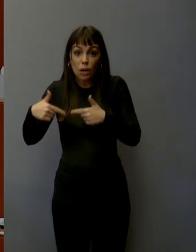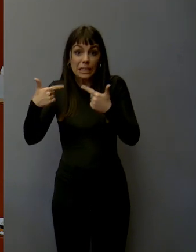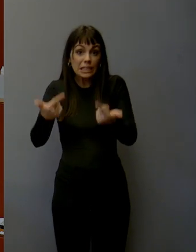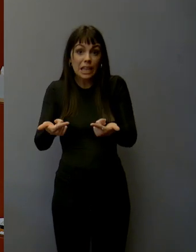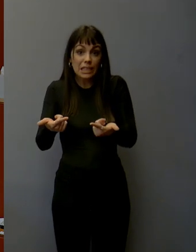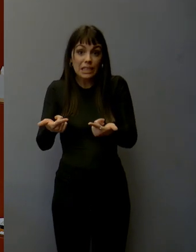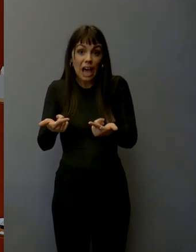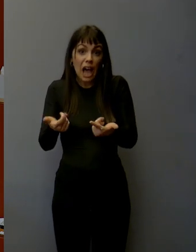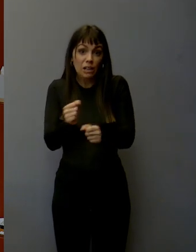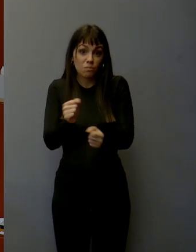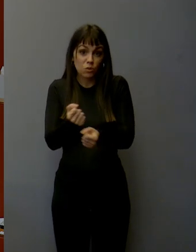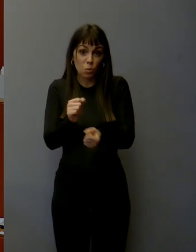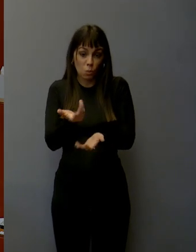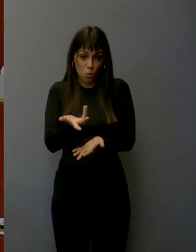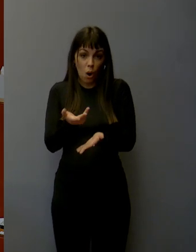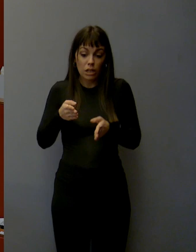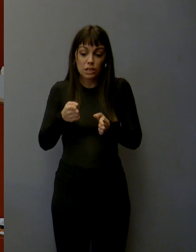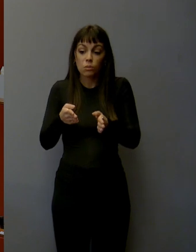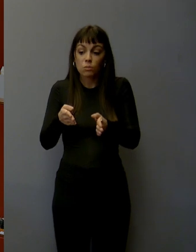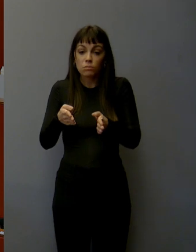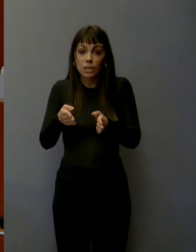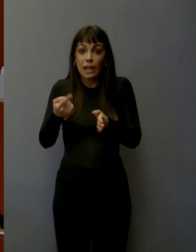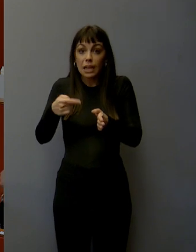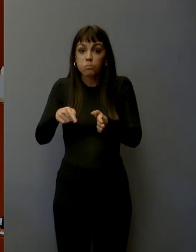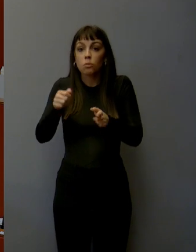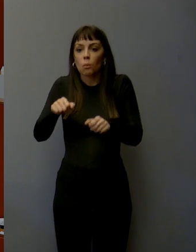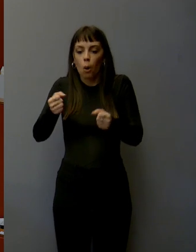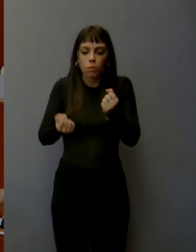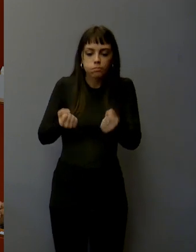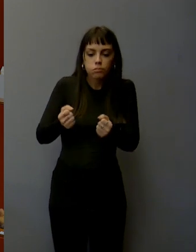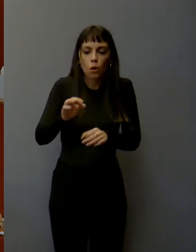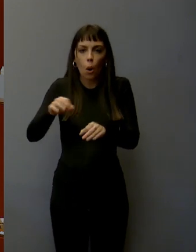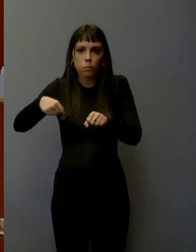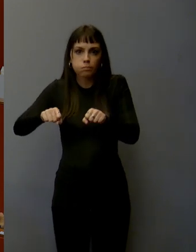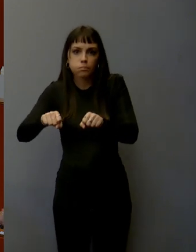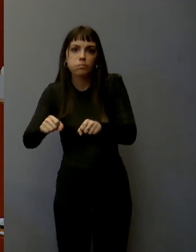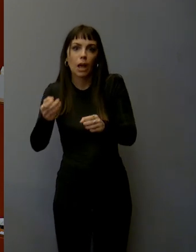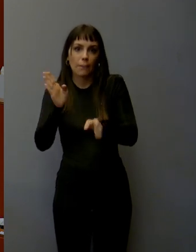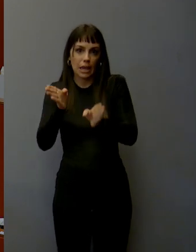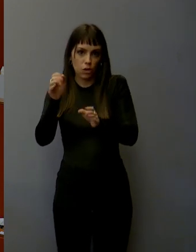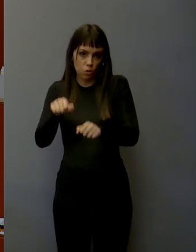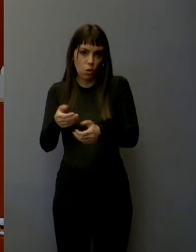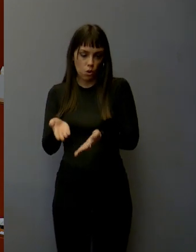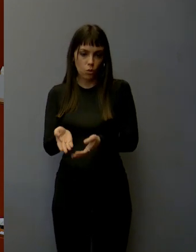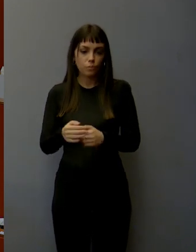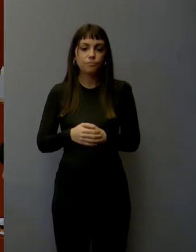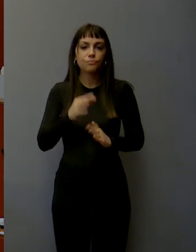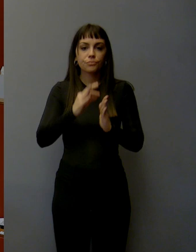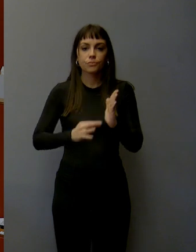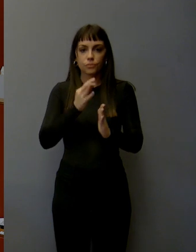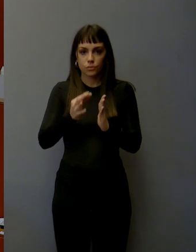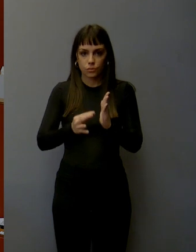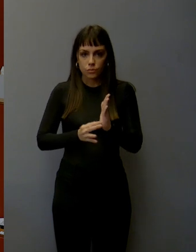attraversata da motocicli o veicoli come automobili passiamo all'ordine del